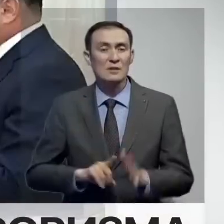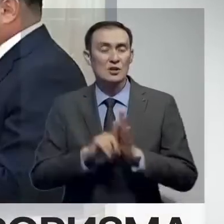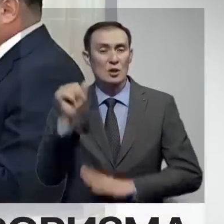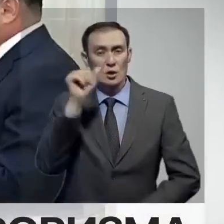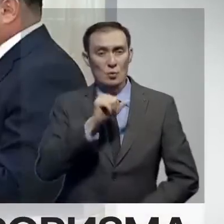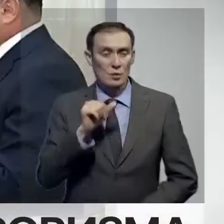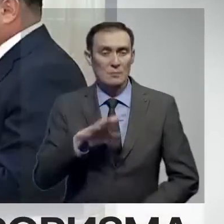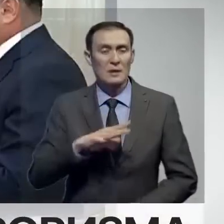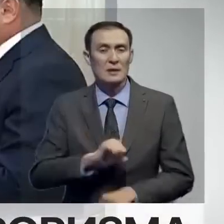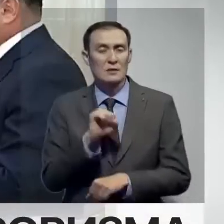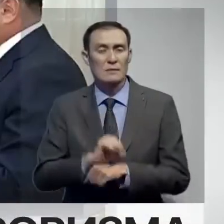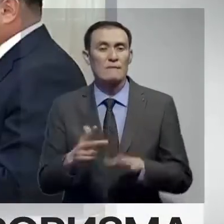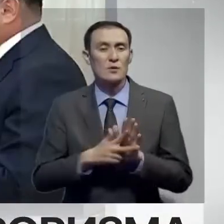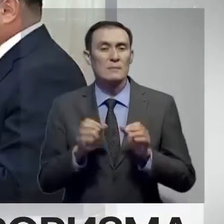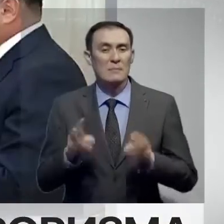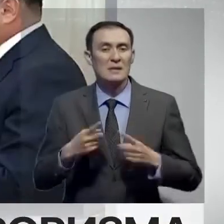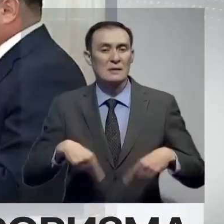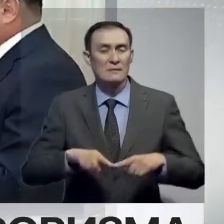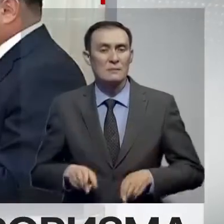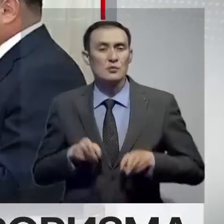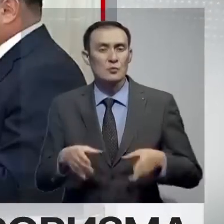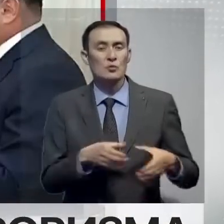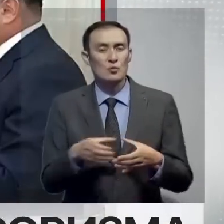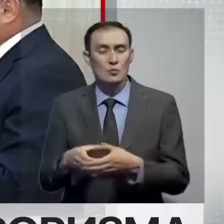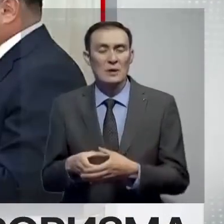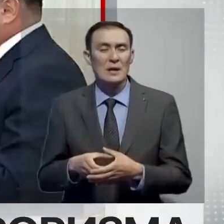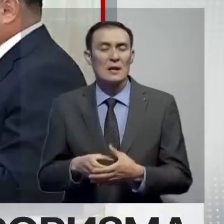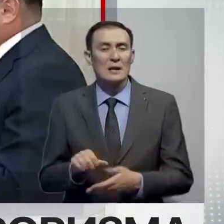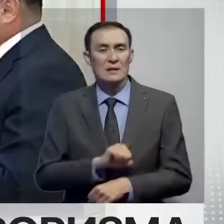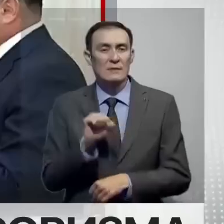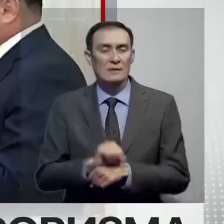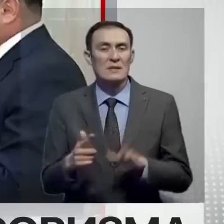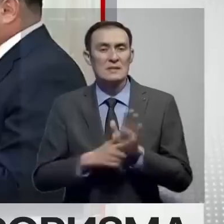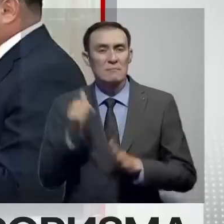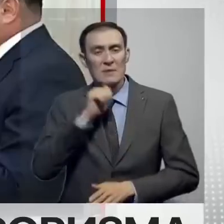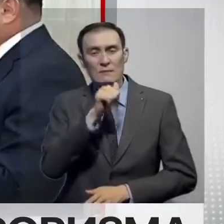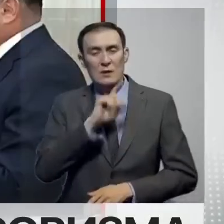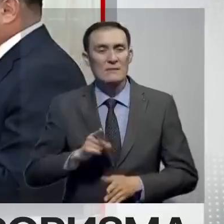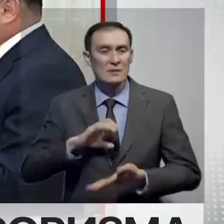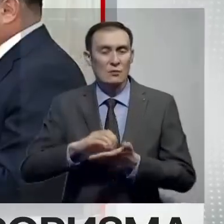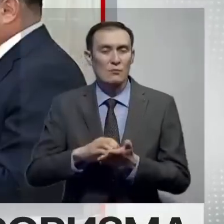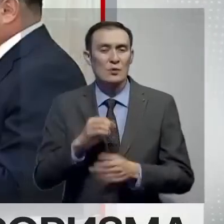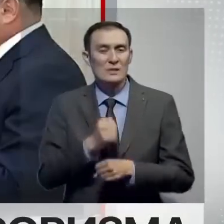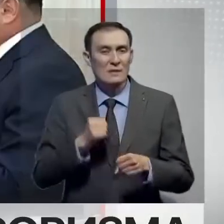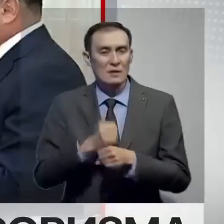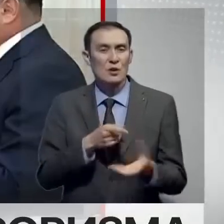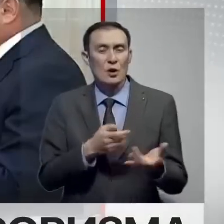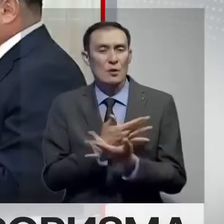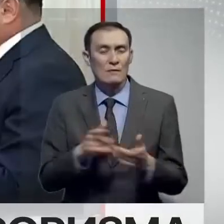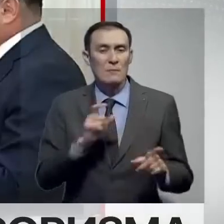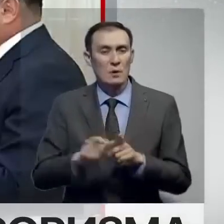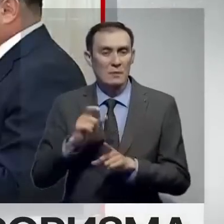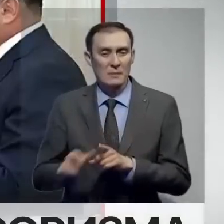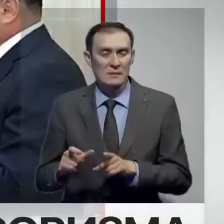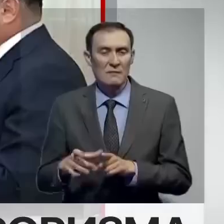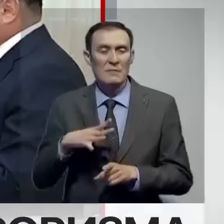начала года нейтрализовано 8 опасных организованных преступных групп, ликвидировано 7 подпольных цехов по изготовлению оружия и